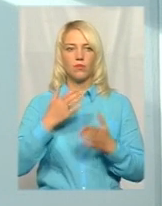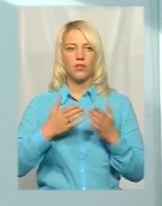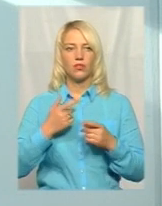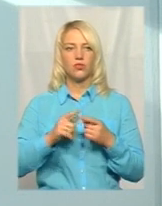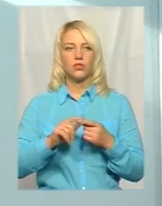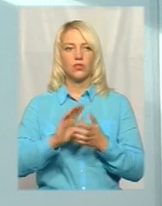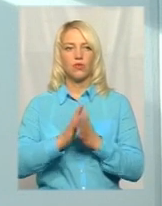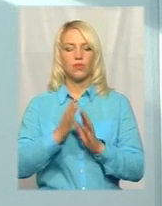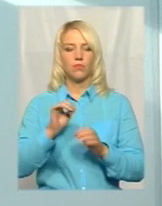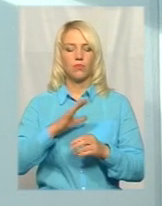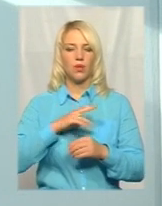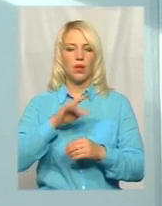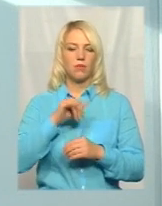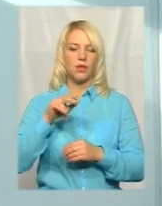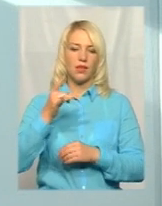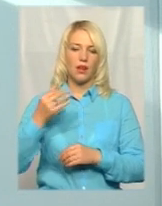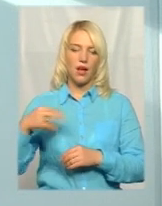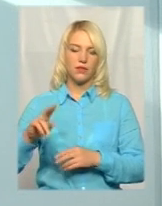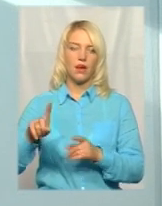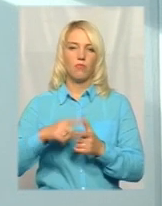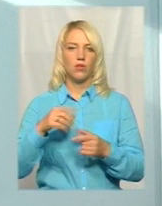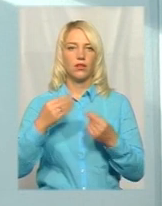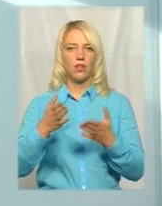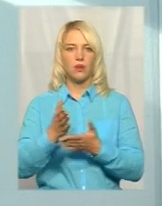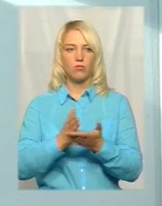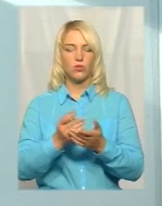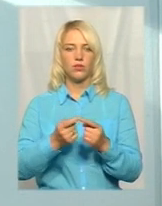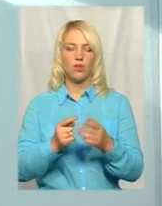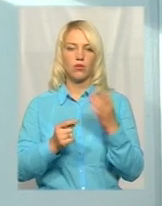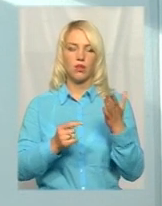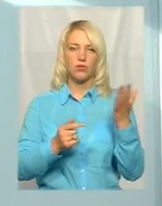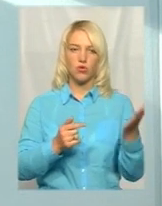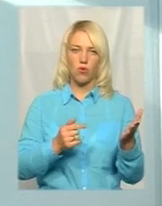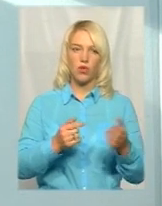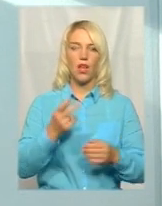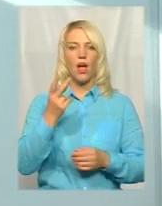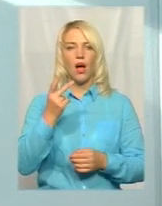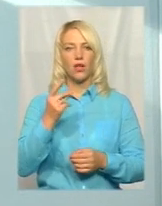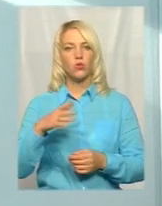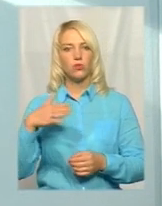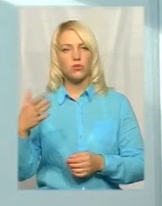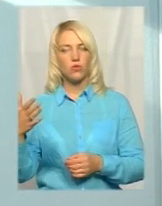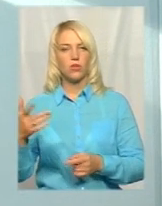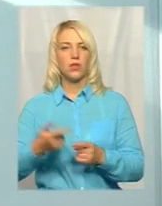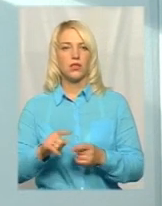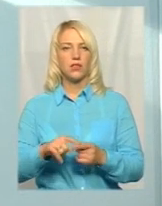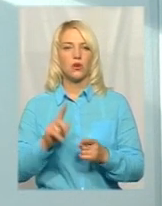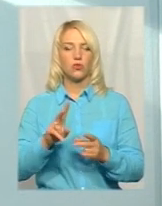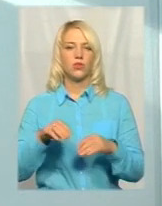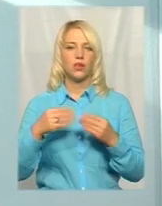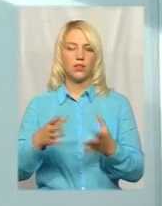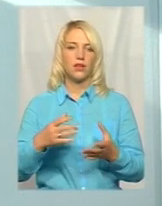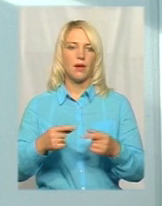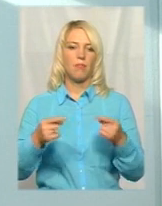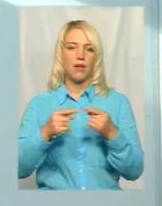договір, можливо, бути підряду або договір надання послуг, це одна сторона договору і інша сторона, яка надає їй певний обсяг